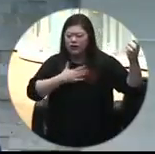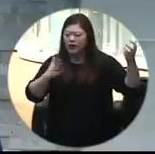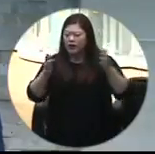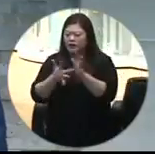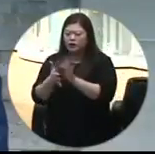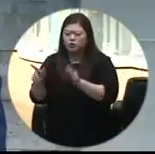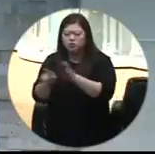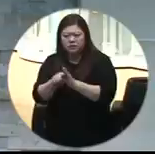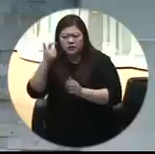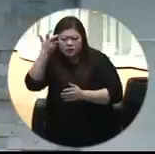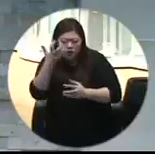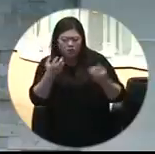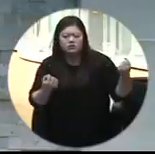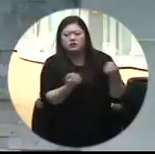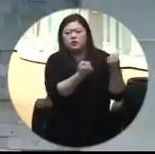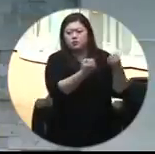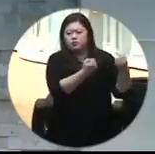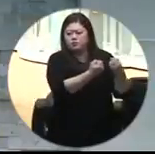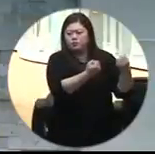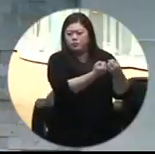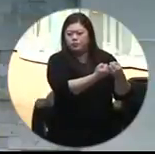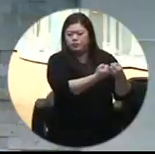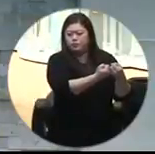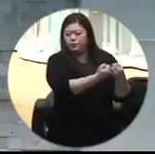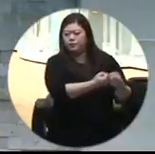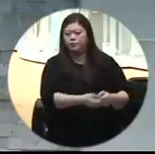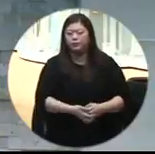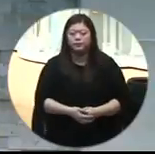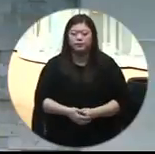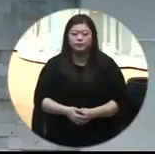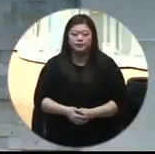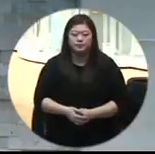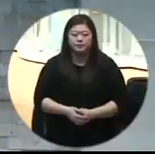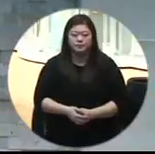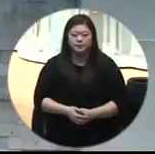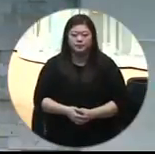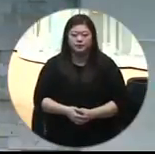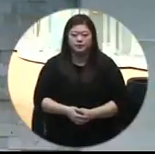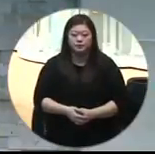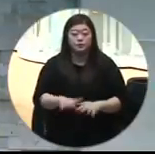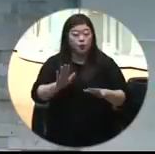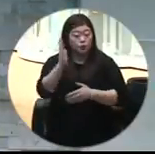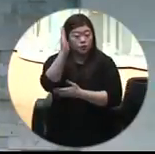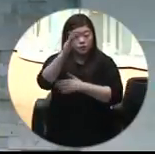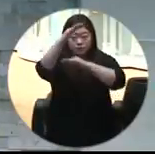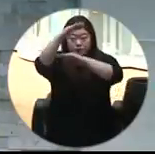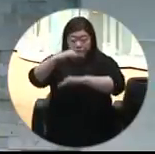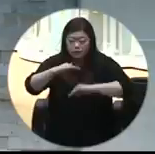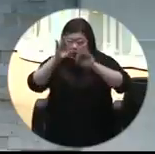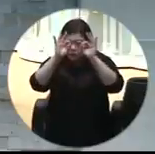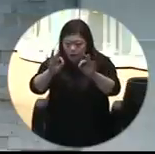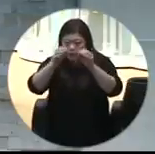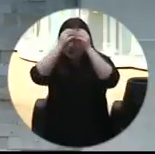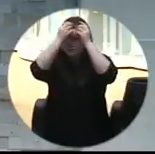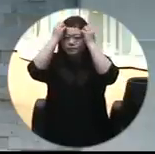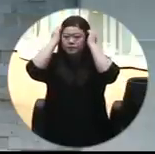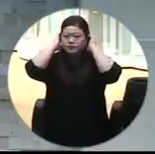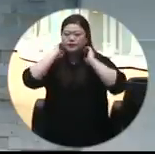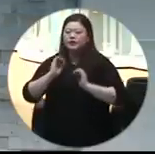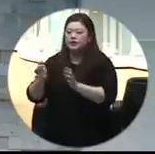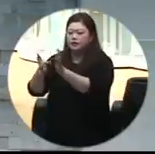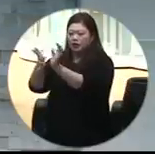라고 그렇게, 선포했습니다. 오늘 본문에 보면 예수님께서 이런 흑암